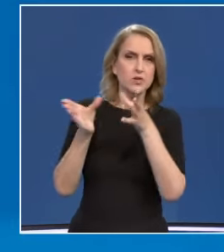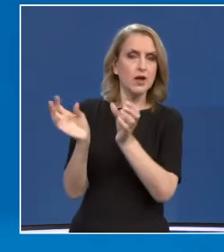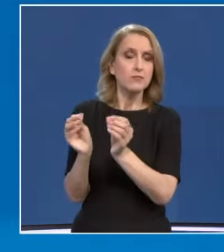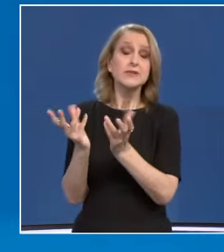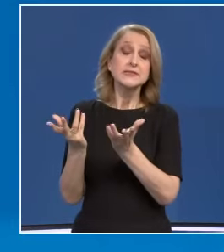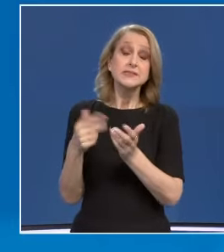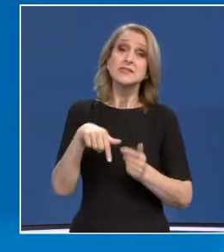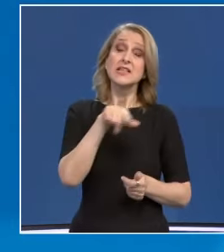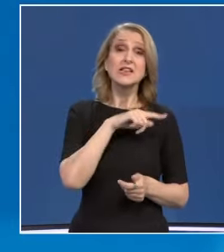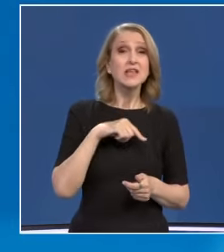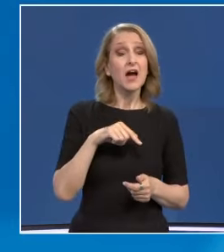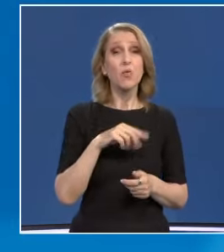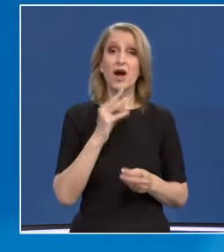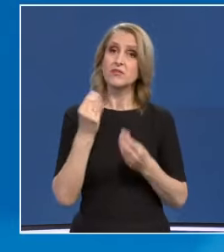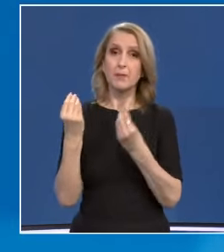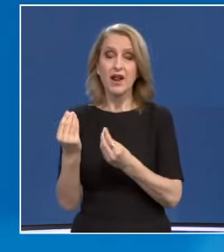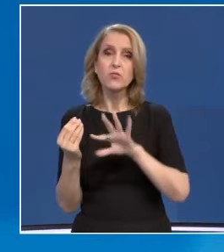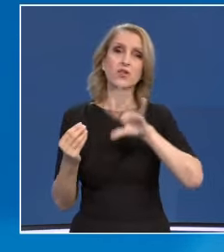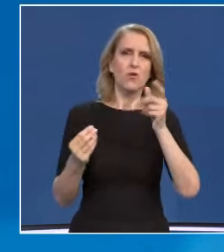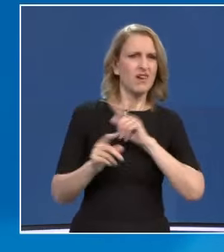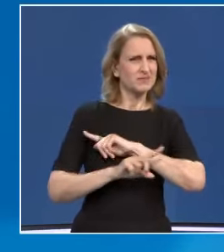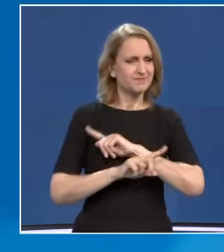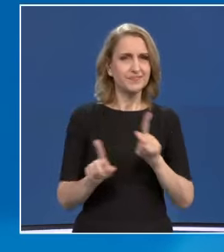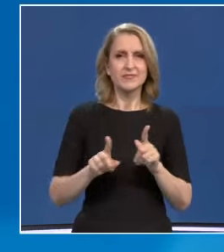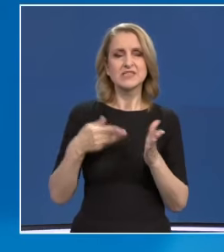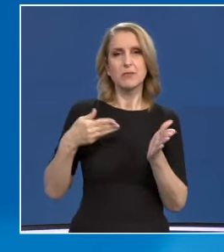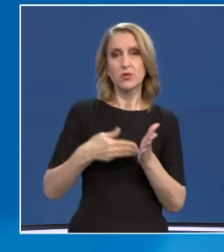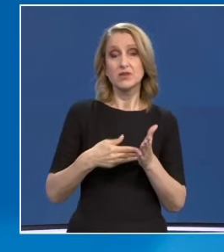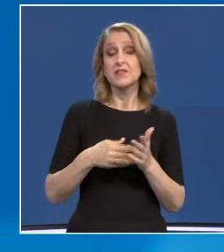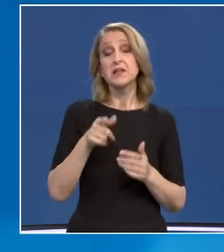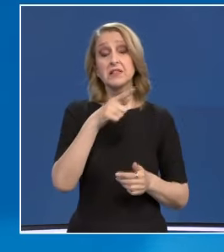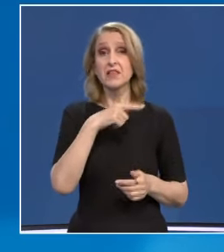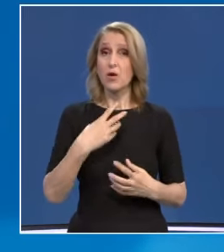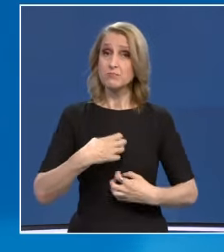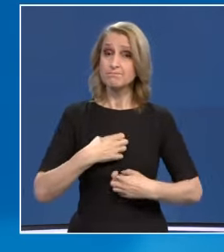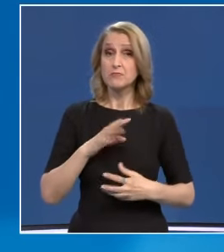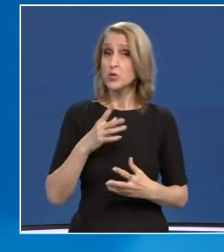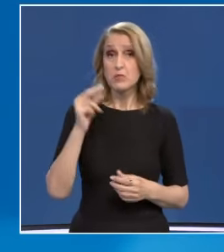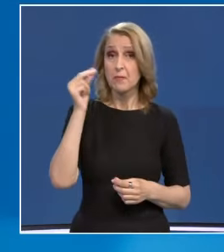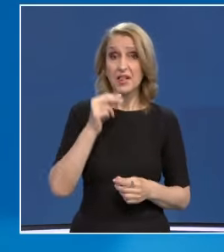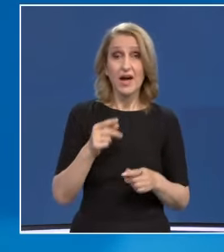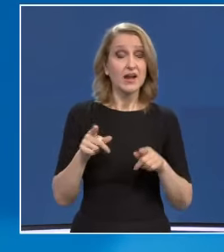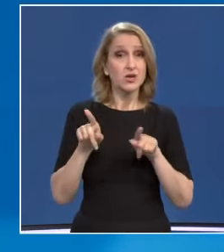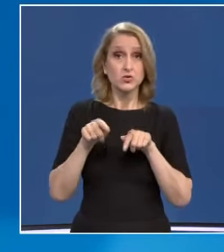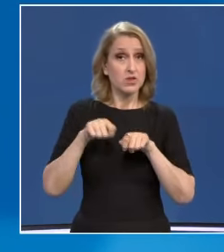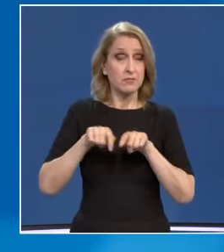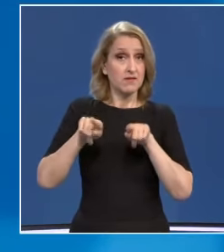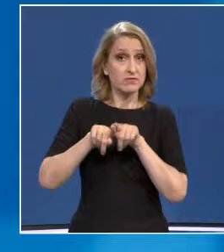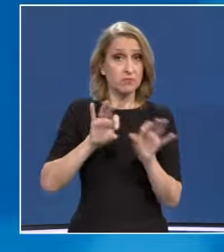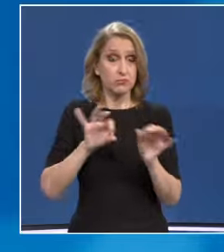от одобрение до яростна съпротива. Появиха се и съмнения, че скоро България също ще последва примера на южната ни